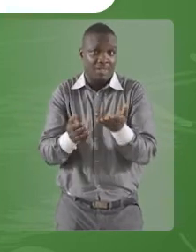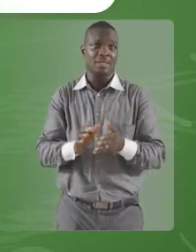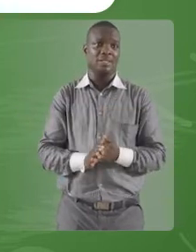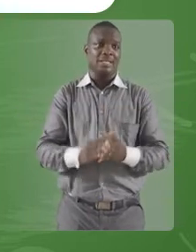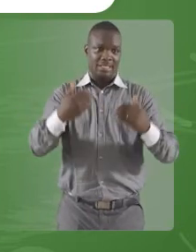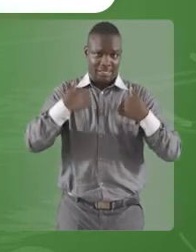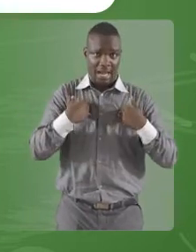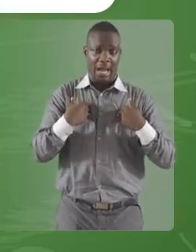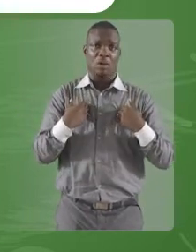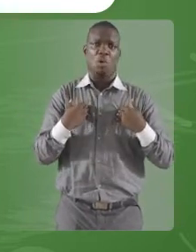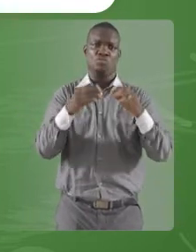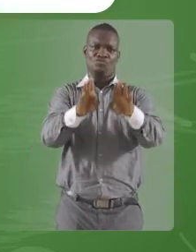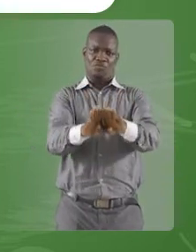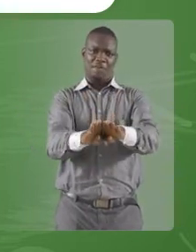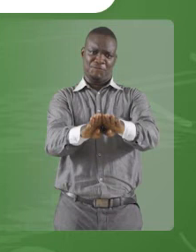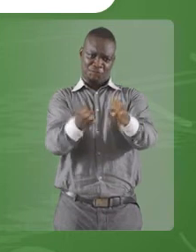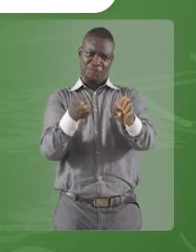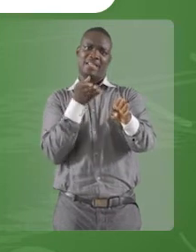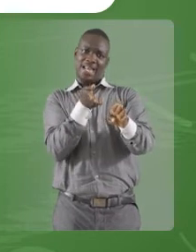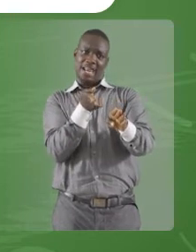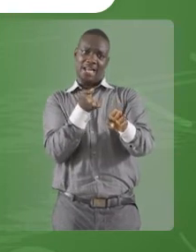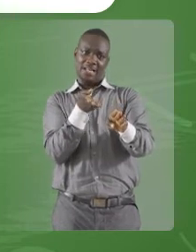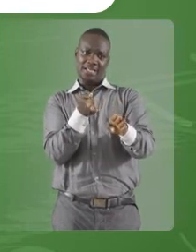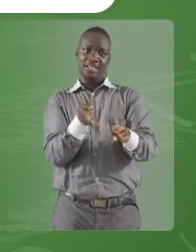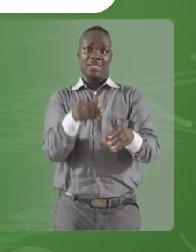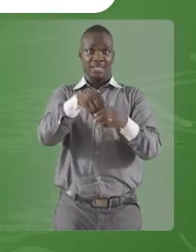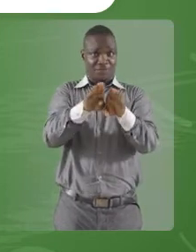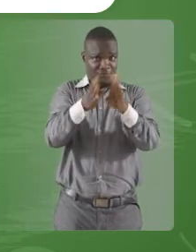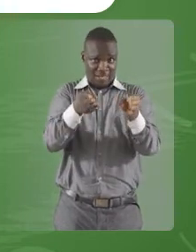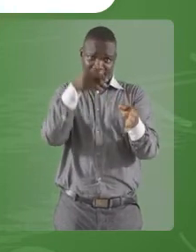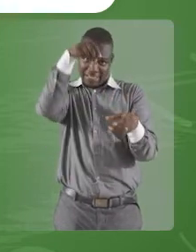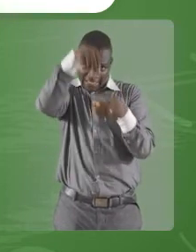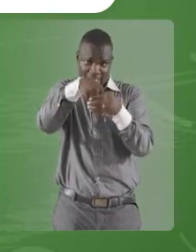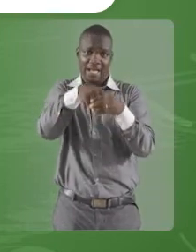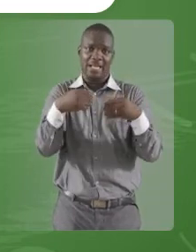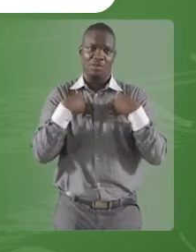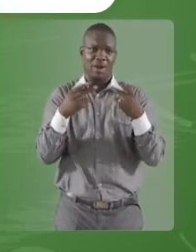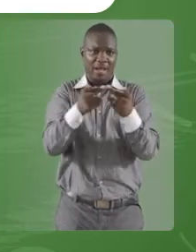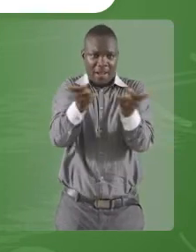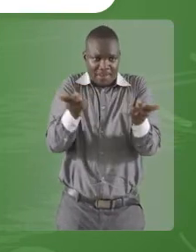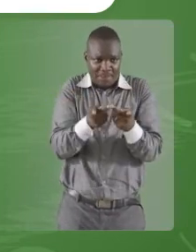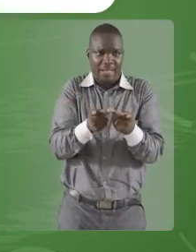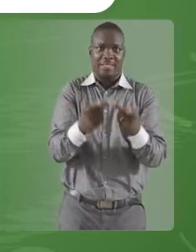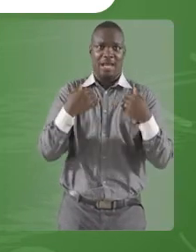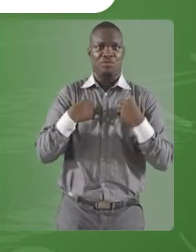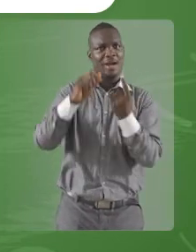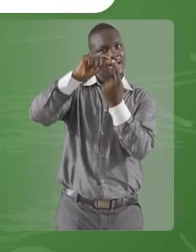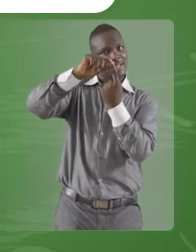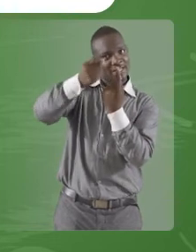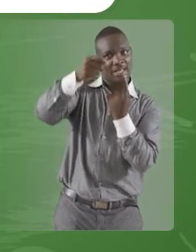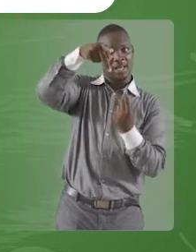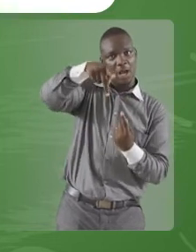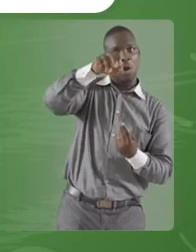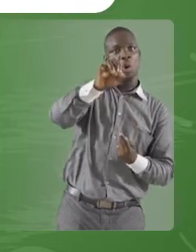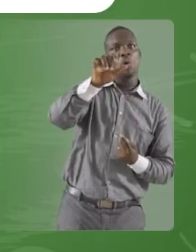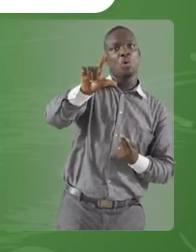fente de déhiscence, des loges contenant des grains de pollen à la